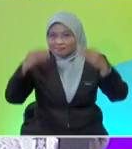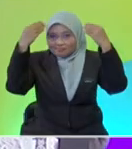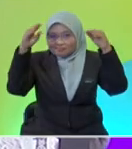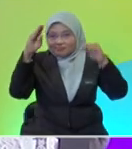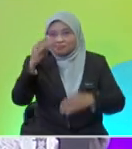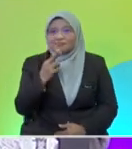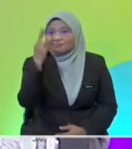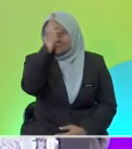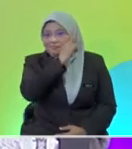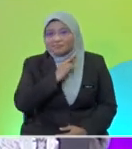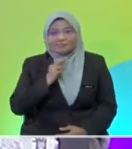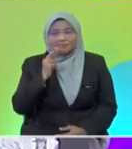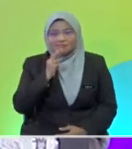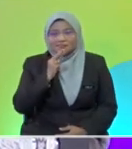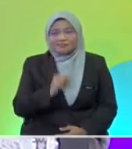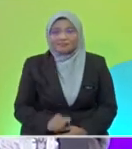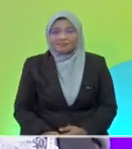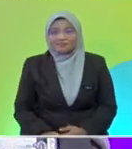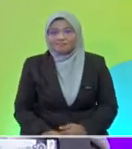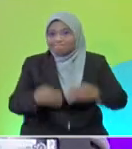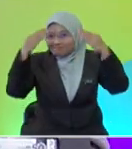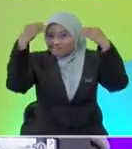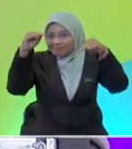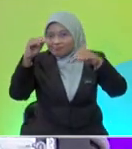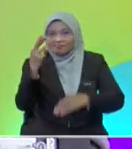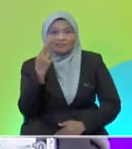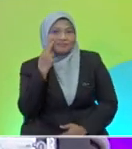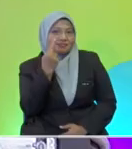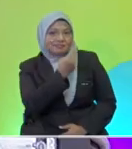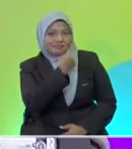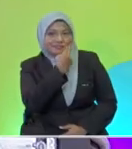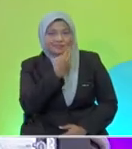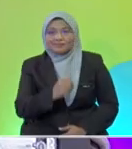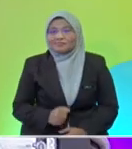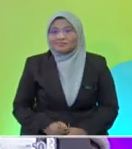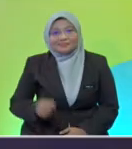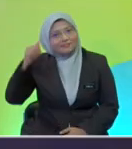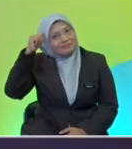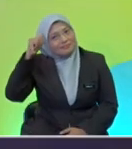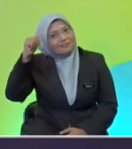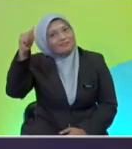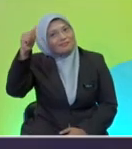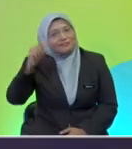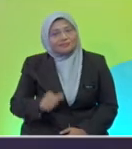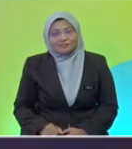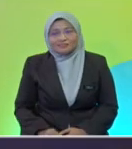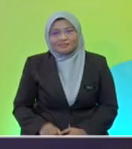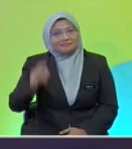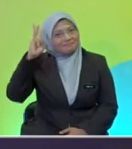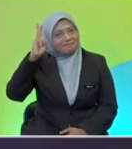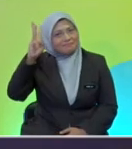Wati atau lebih menstrua dengan panggilan cek guruus Asalamualaikum Cikgu Waalaikumsalam